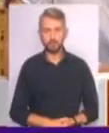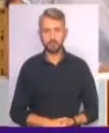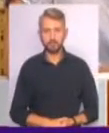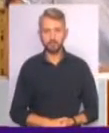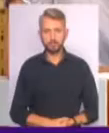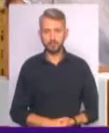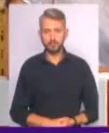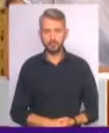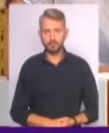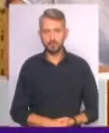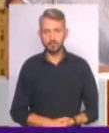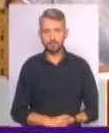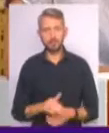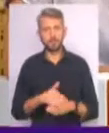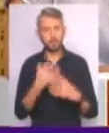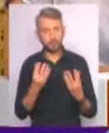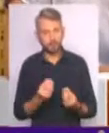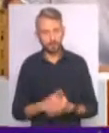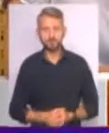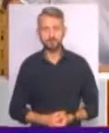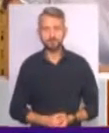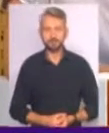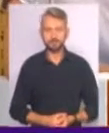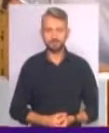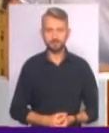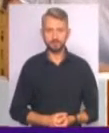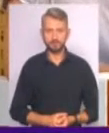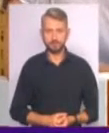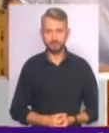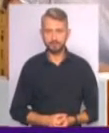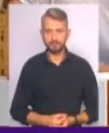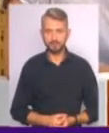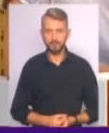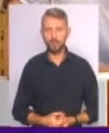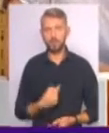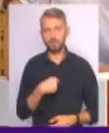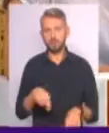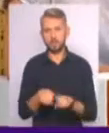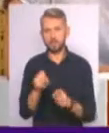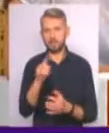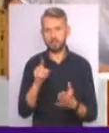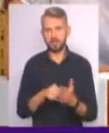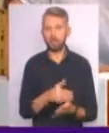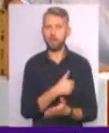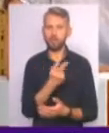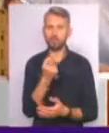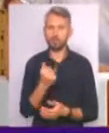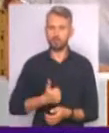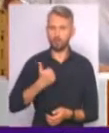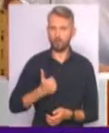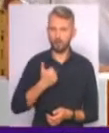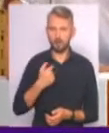будь ласка. Доброго дня. Добрый день. У мене таке запитання, хочу трошки похвастатися,